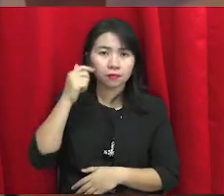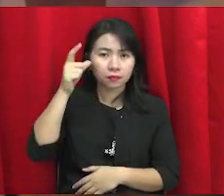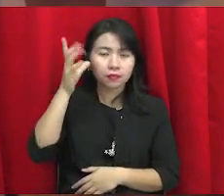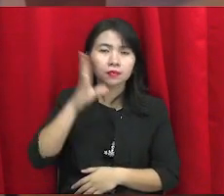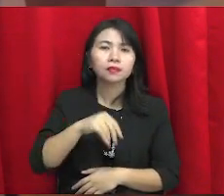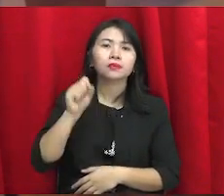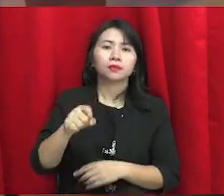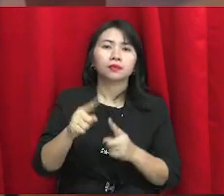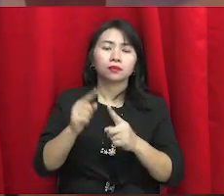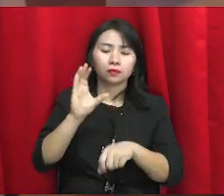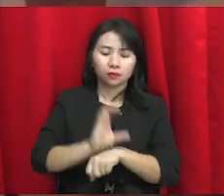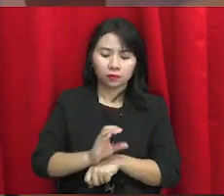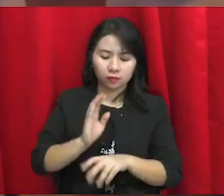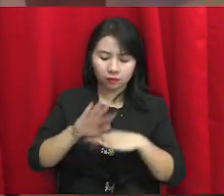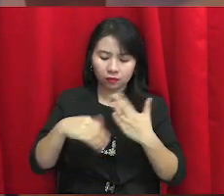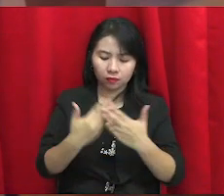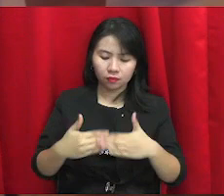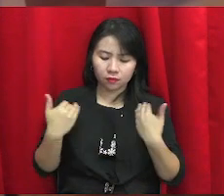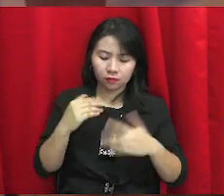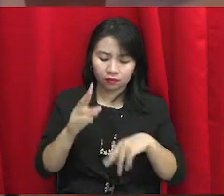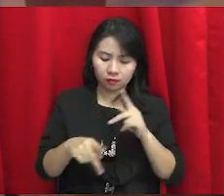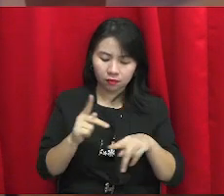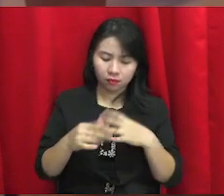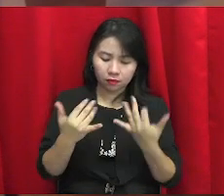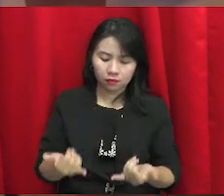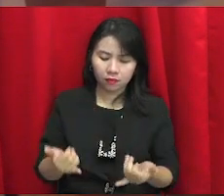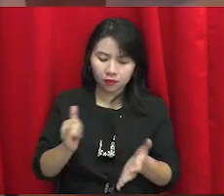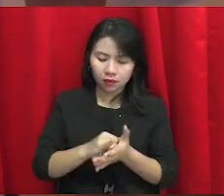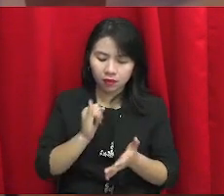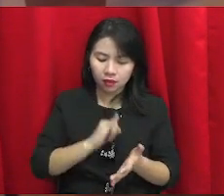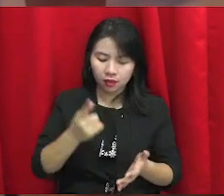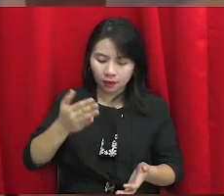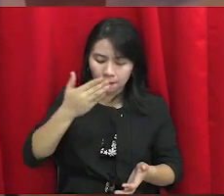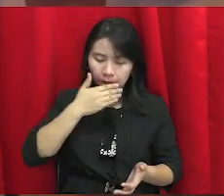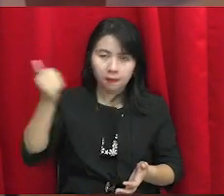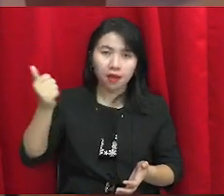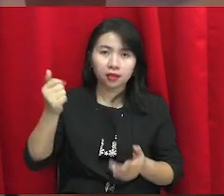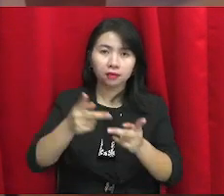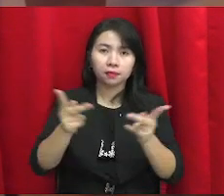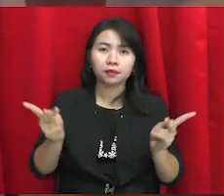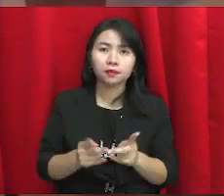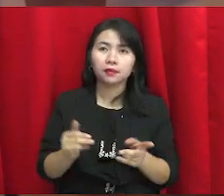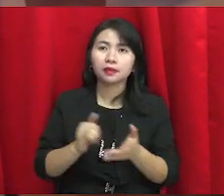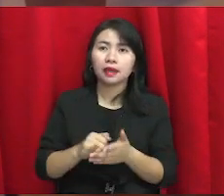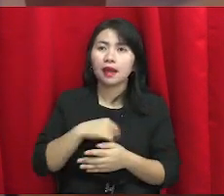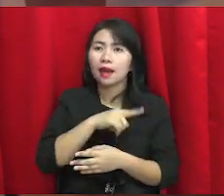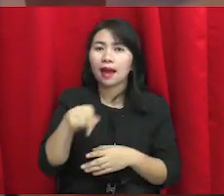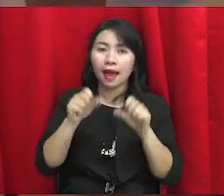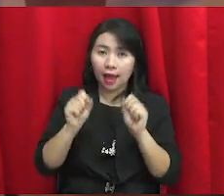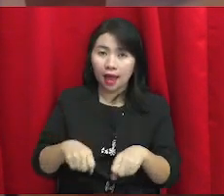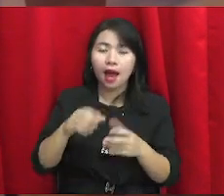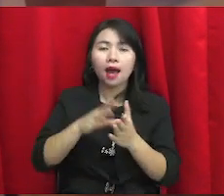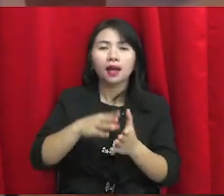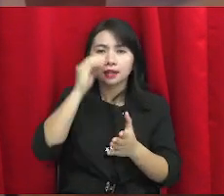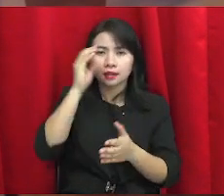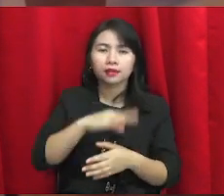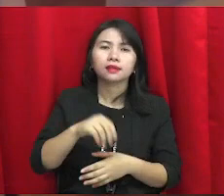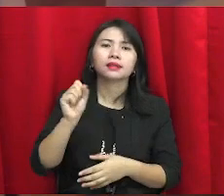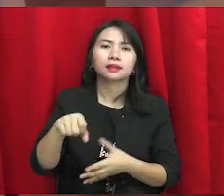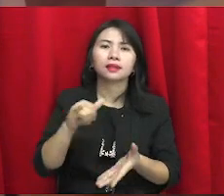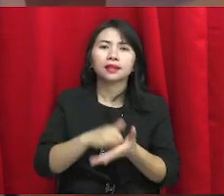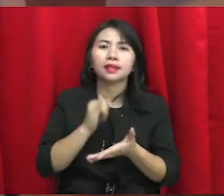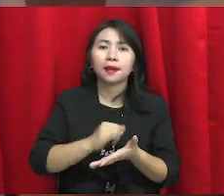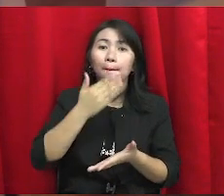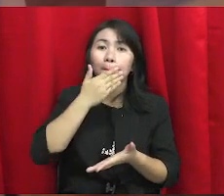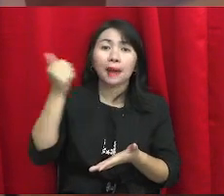mga young people natin. Ito na po ang pinaka-the best na lugar kung saan kayo matututo at itong pinaka-the best